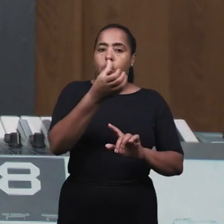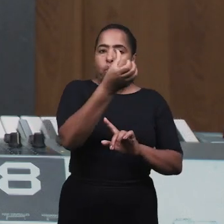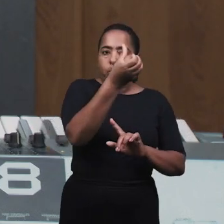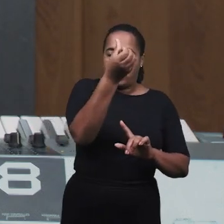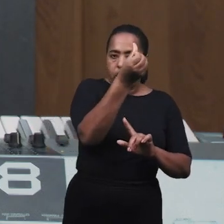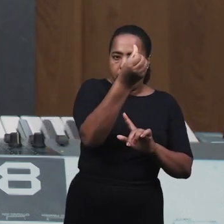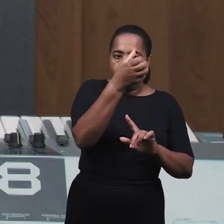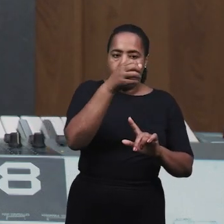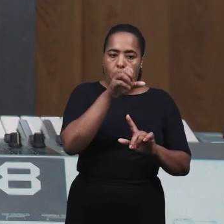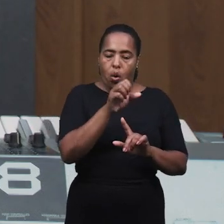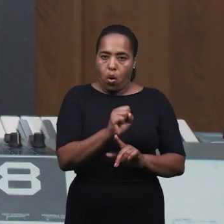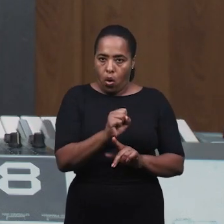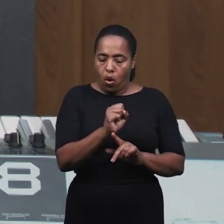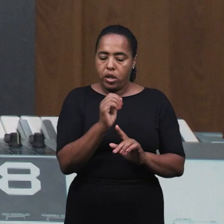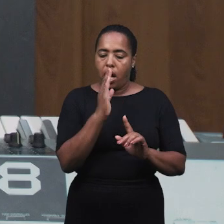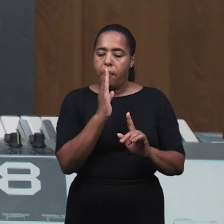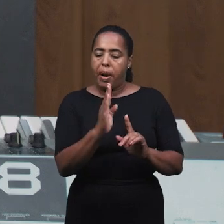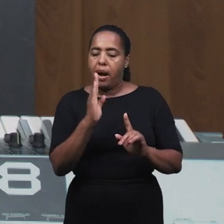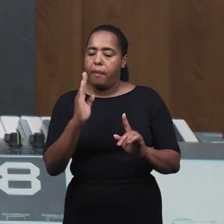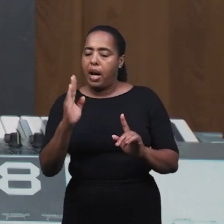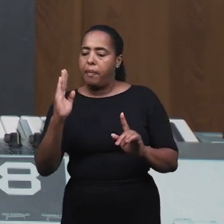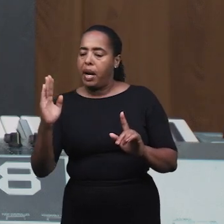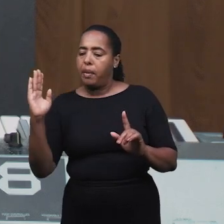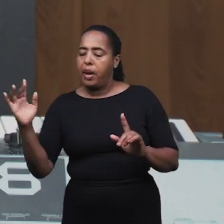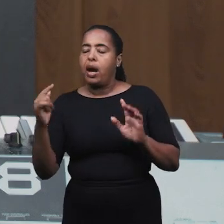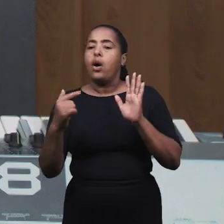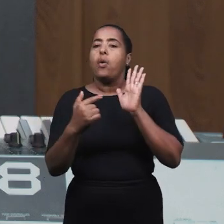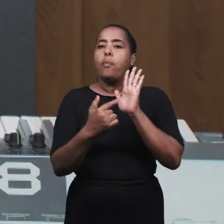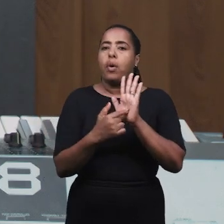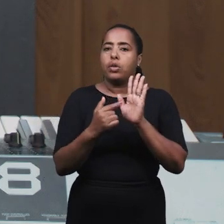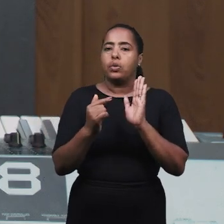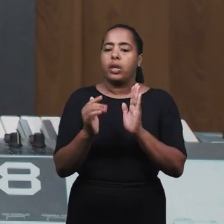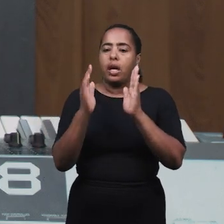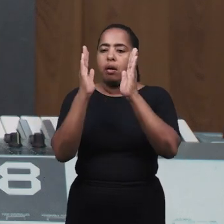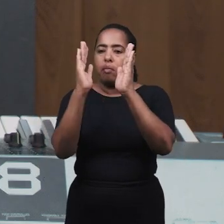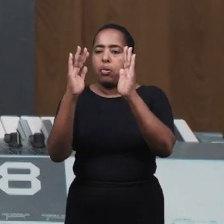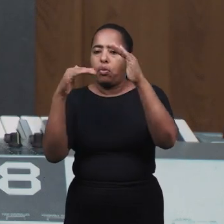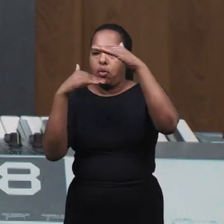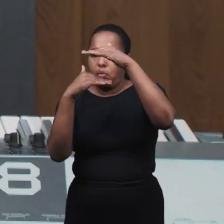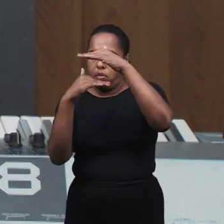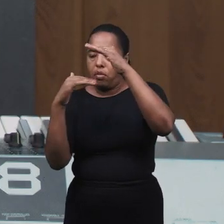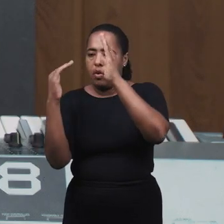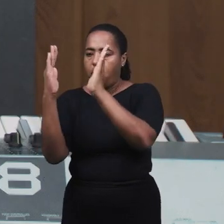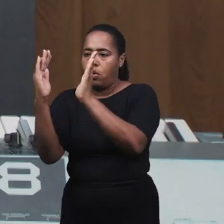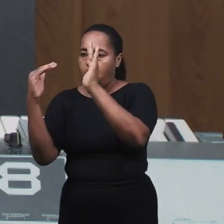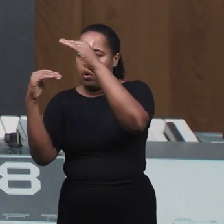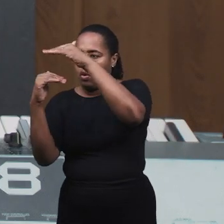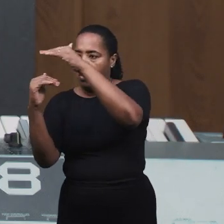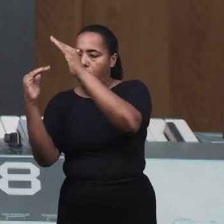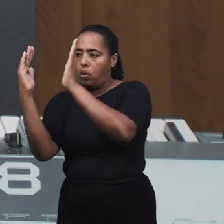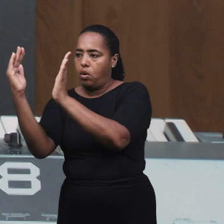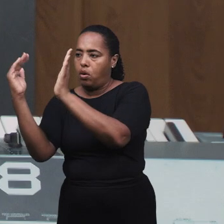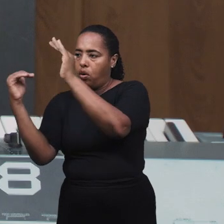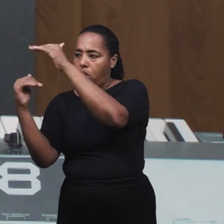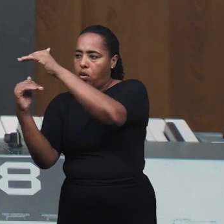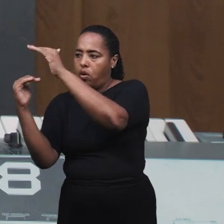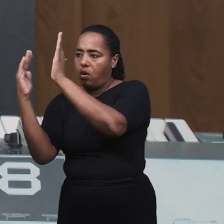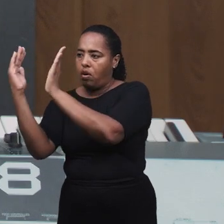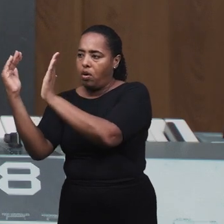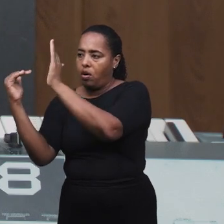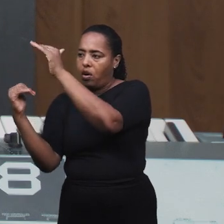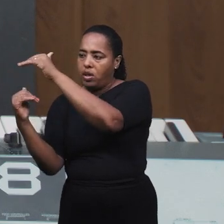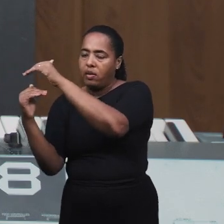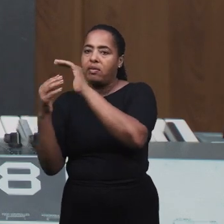chiffre ici, 6-8, c'est une manière de rythme. Il indique quoi? Il indique que dans chaque division, cette partie